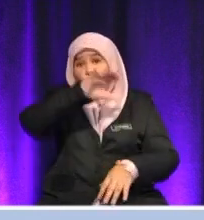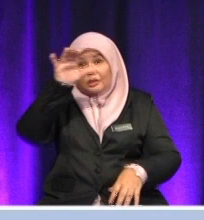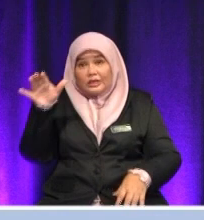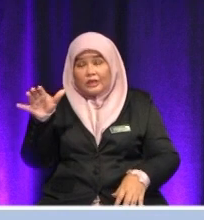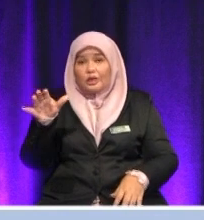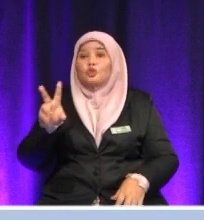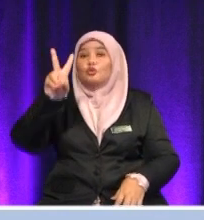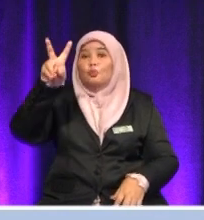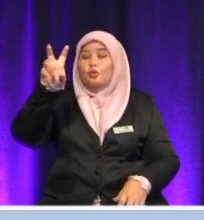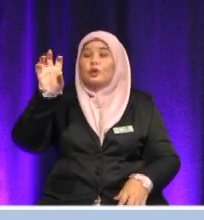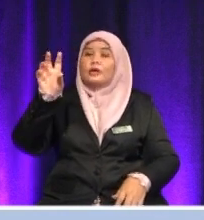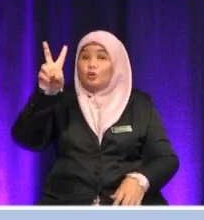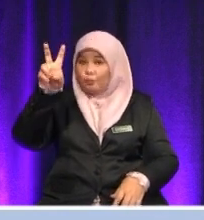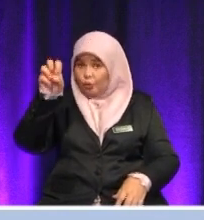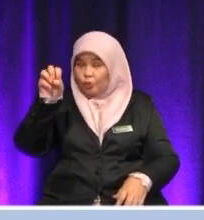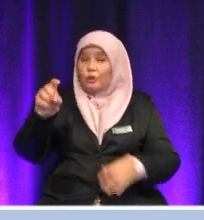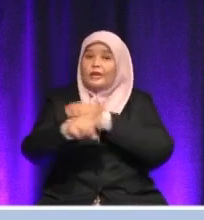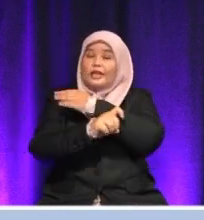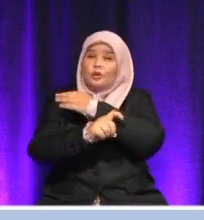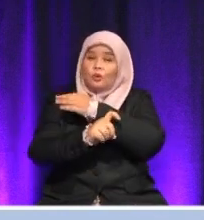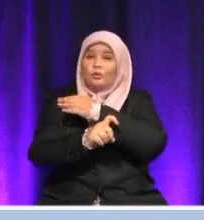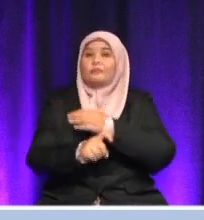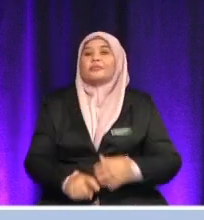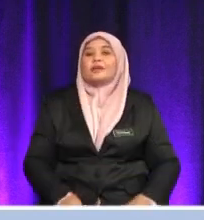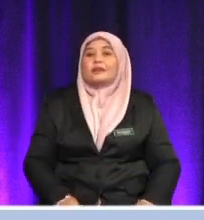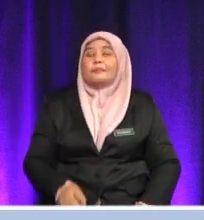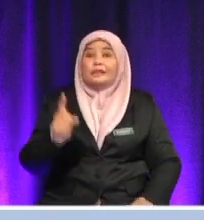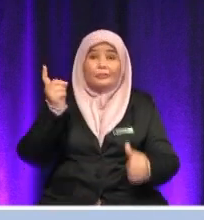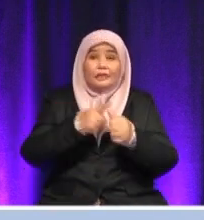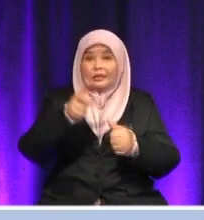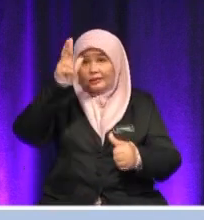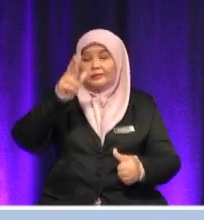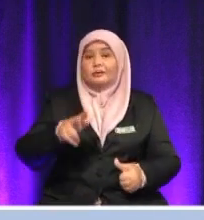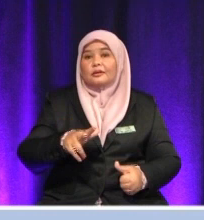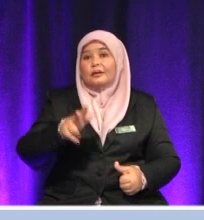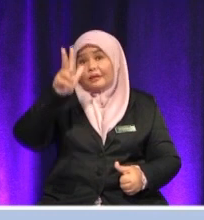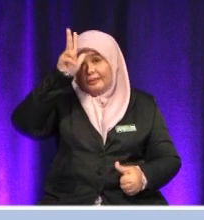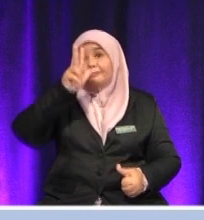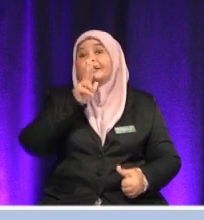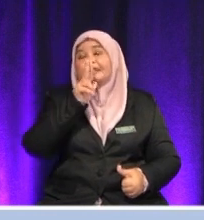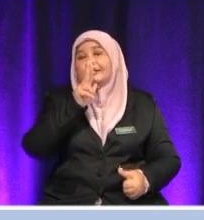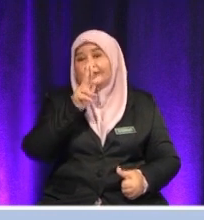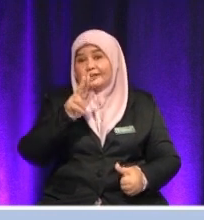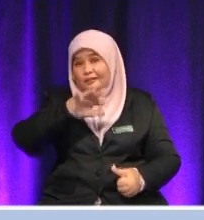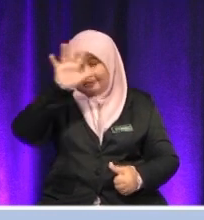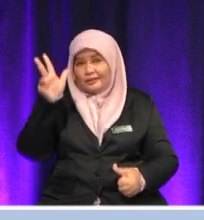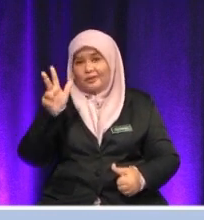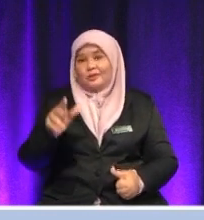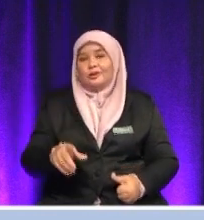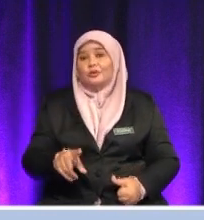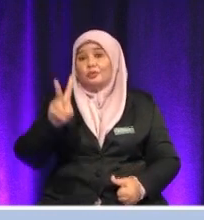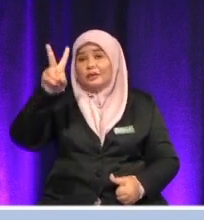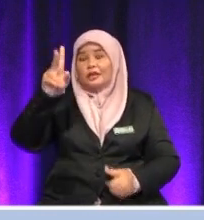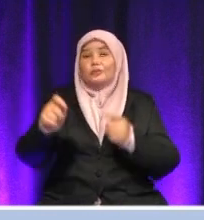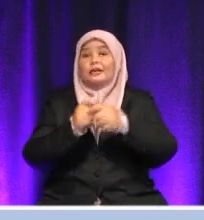20 ekor yang pertama, unta betina setahun ke atas. Okey. Yang kedua, 20 ekor pula, unta jantan 2 tahun ke